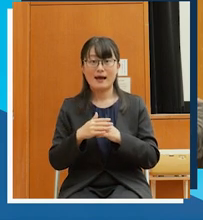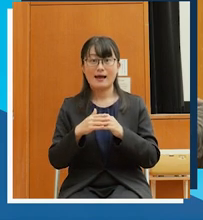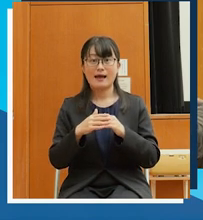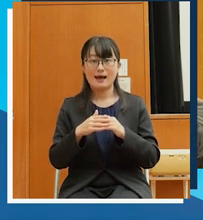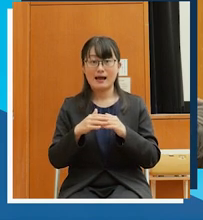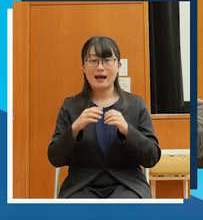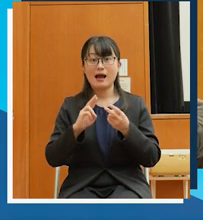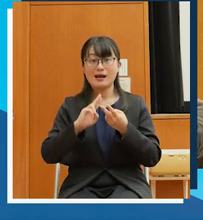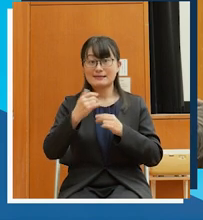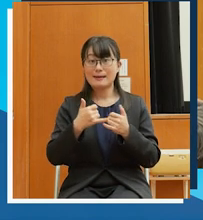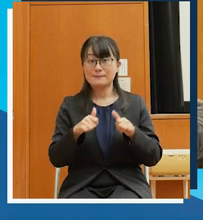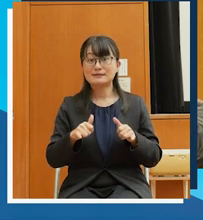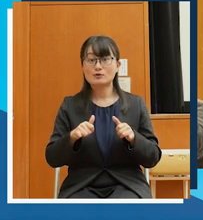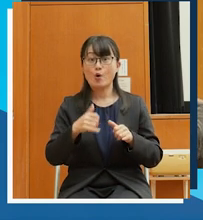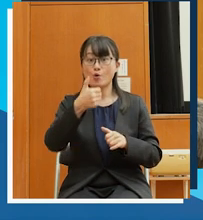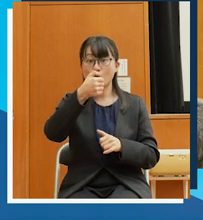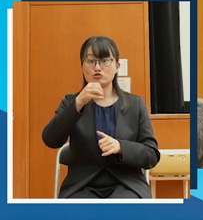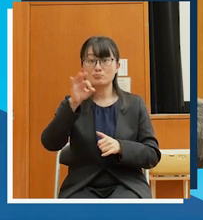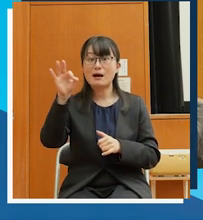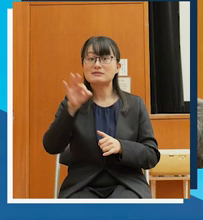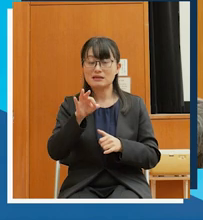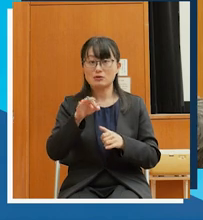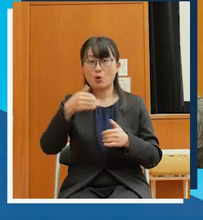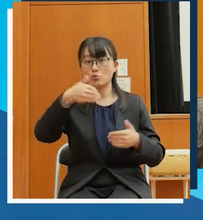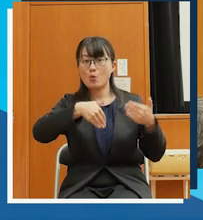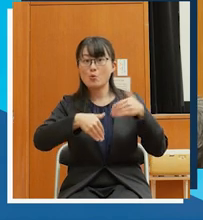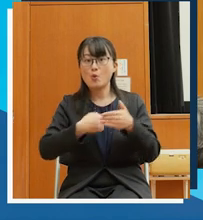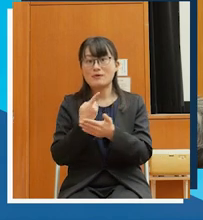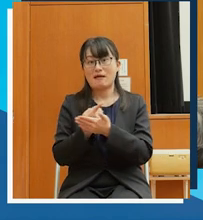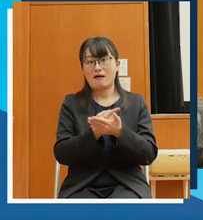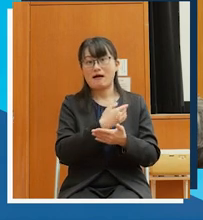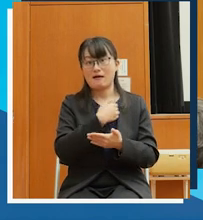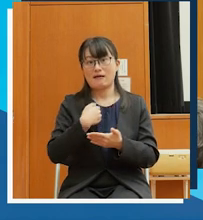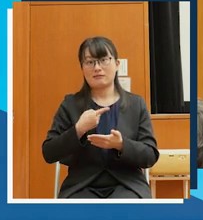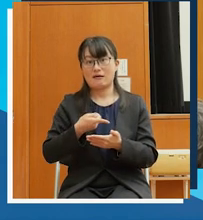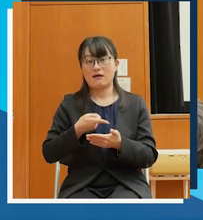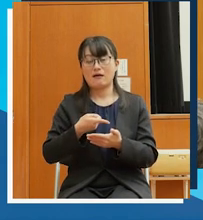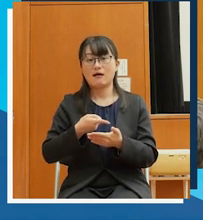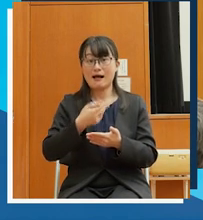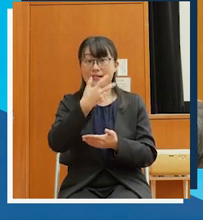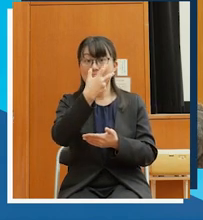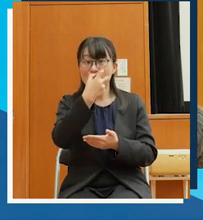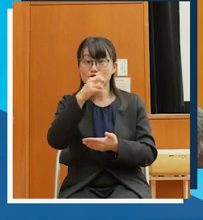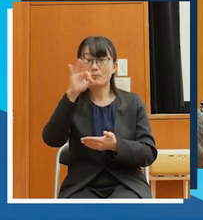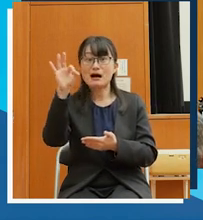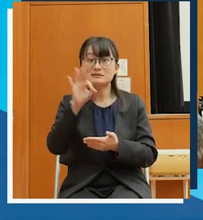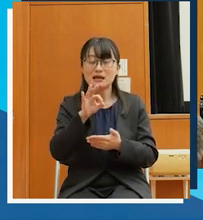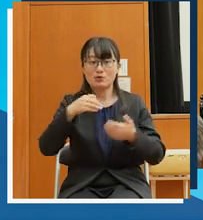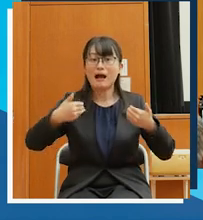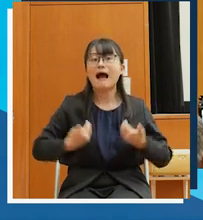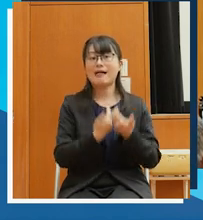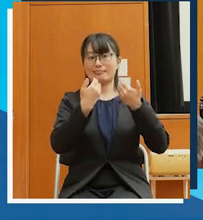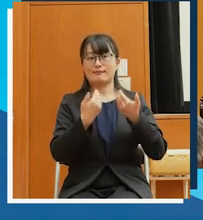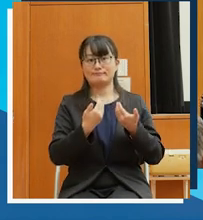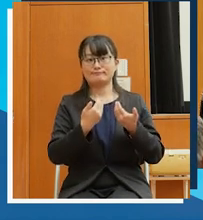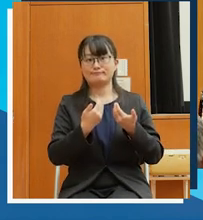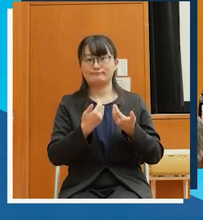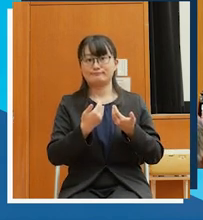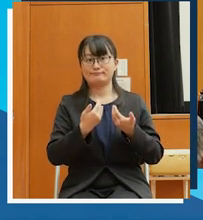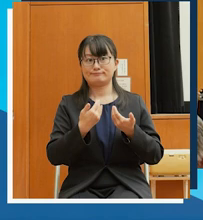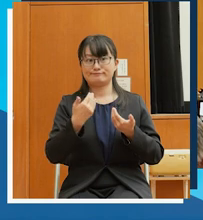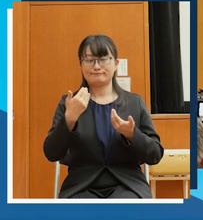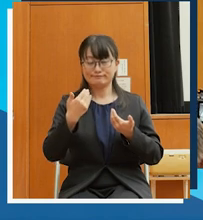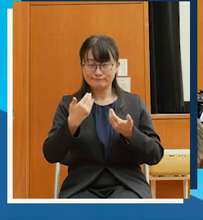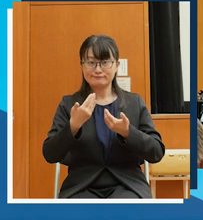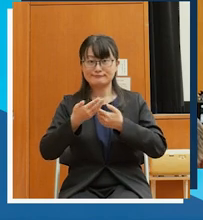50%以上が投票に参加をしその投票の約70%以上の方々が反対と民意を